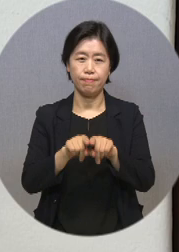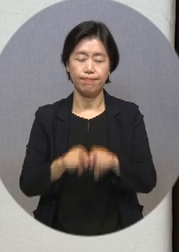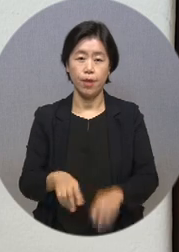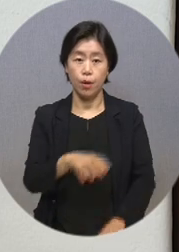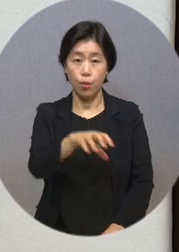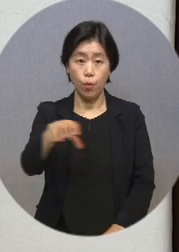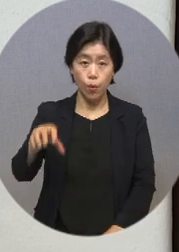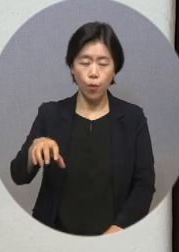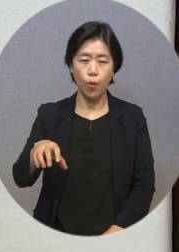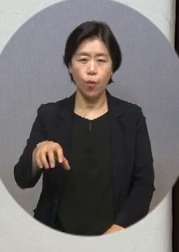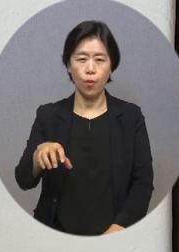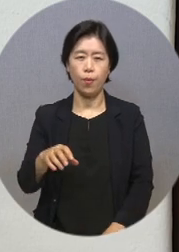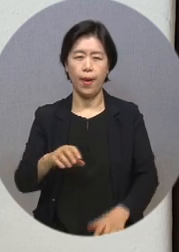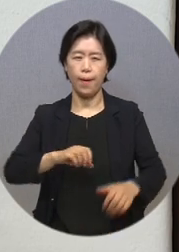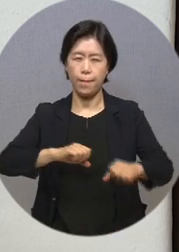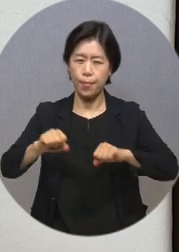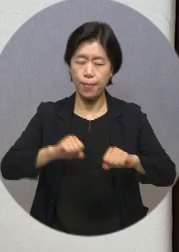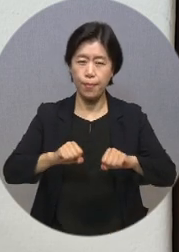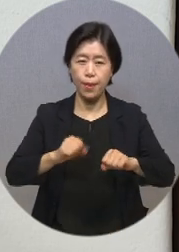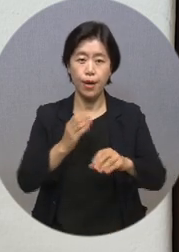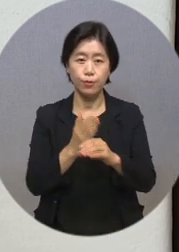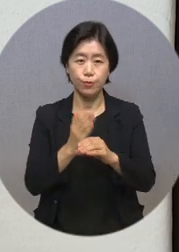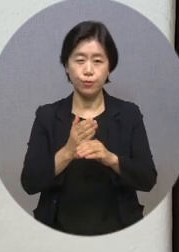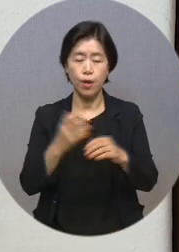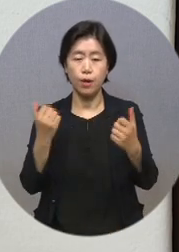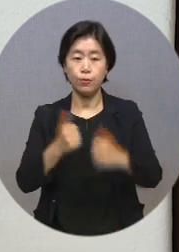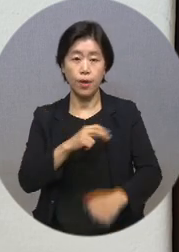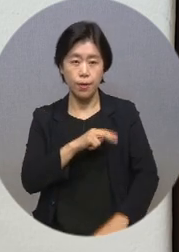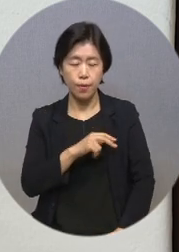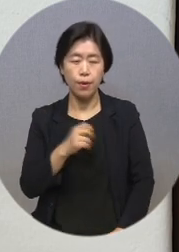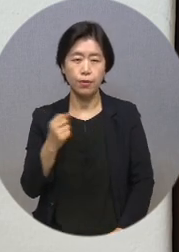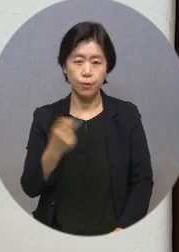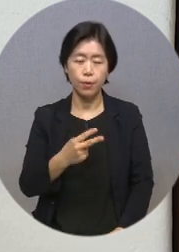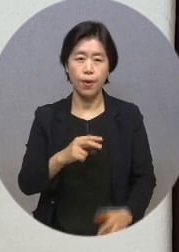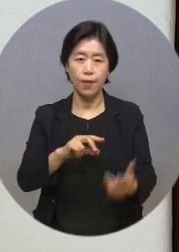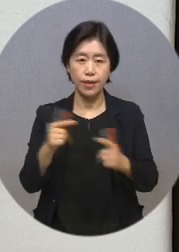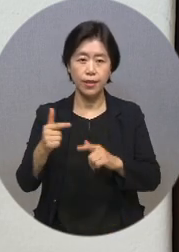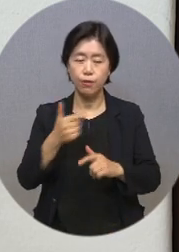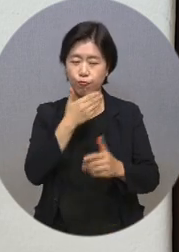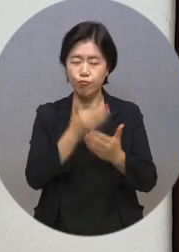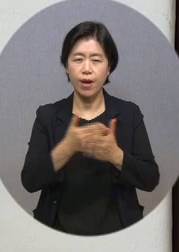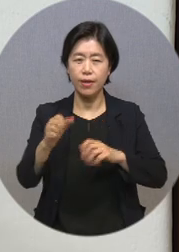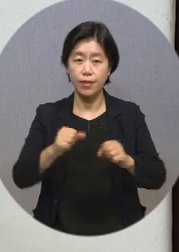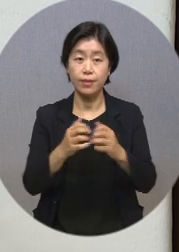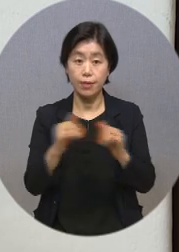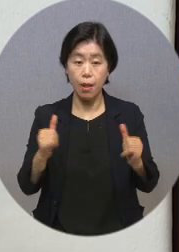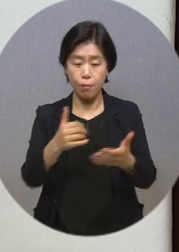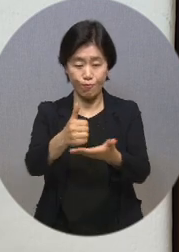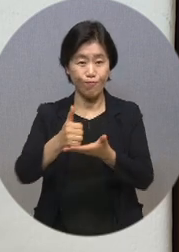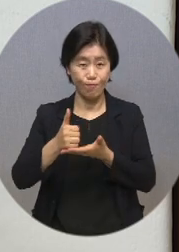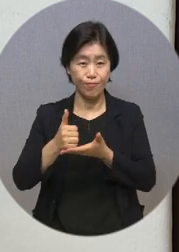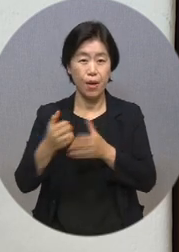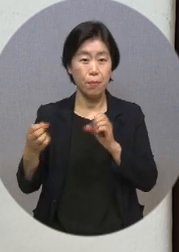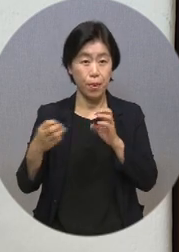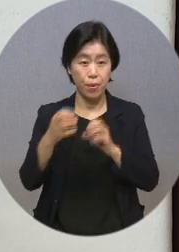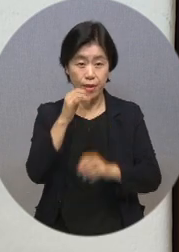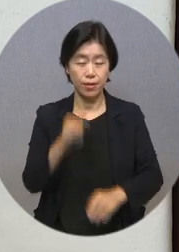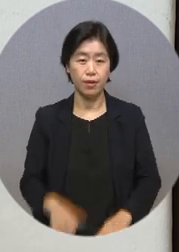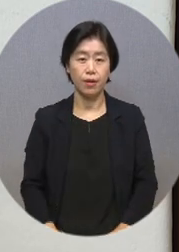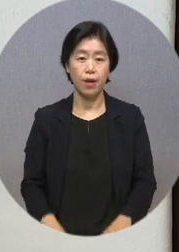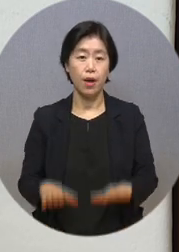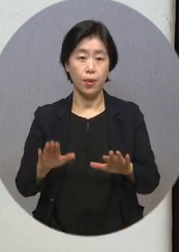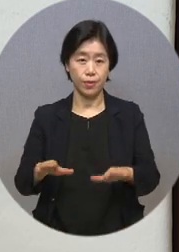자치 단체장과 국회의원 그리고 지역복지 전문가들을 모시고 진행하는 프로그램입니다. 네, 오늘은